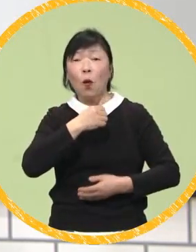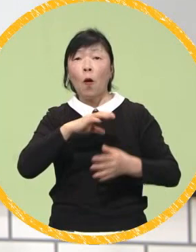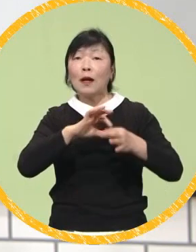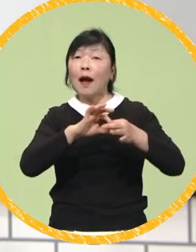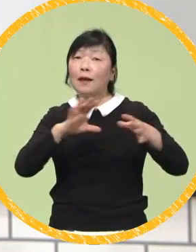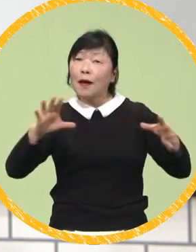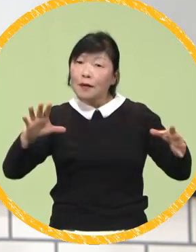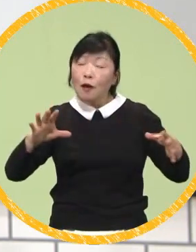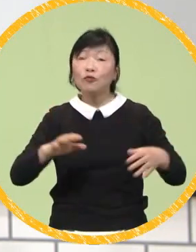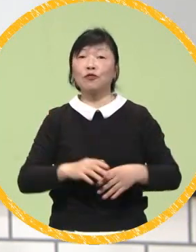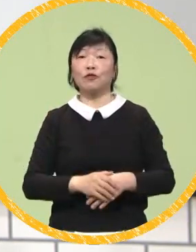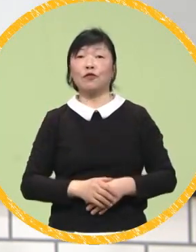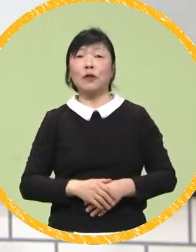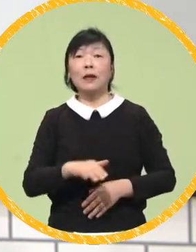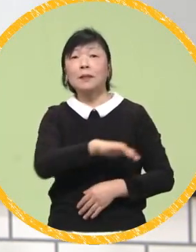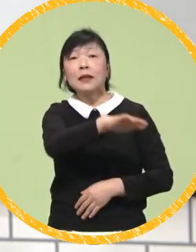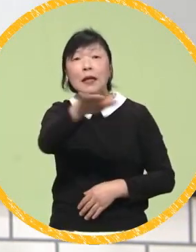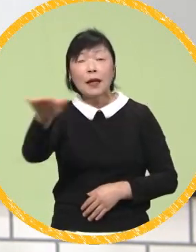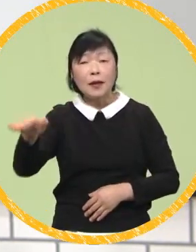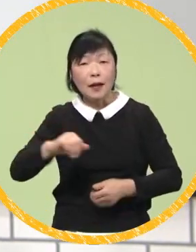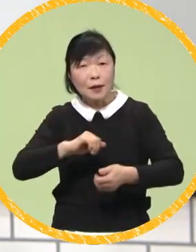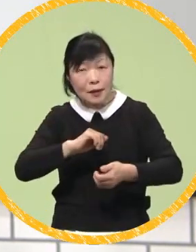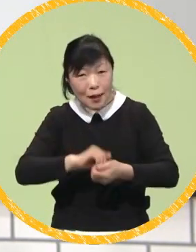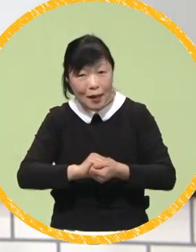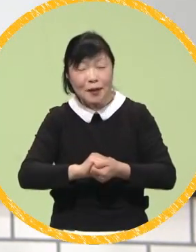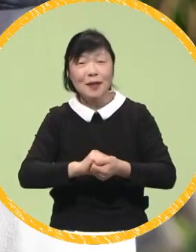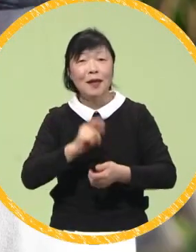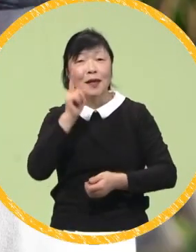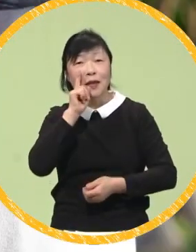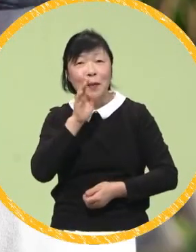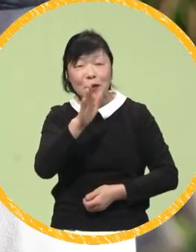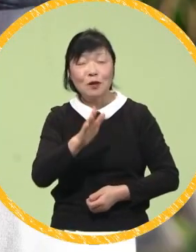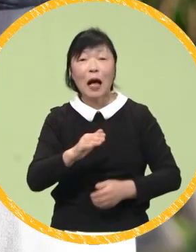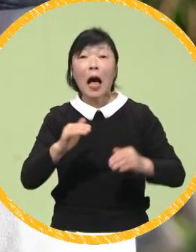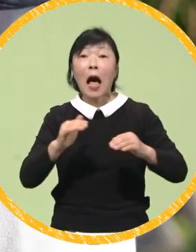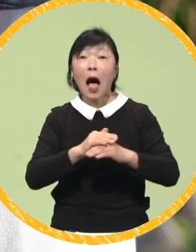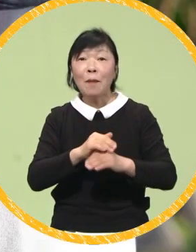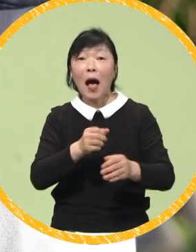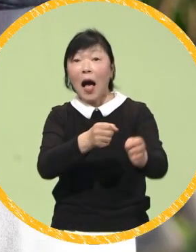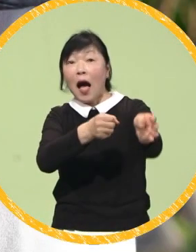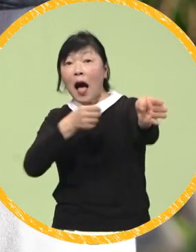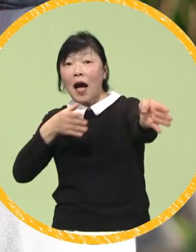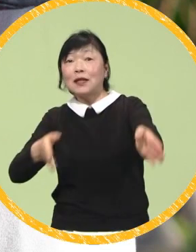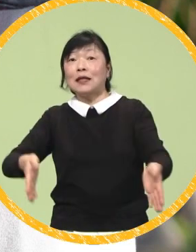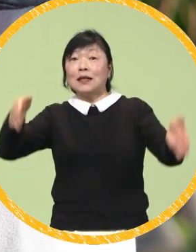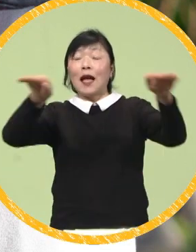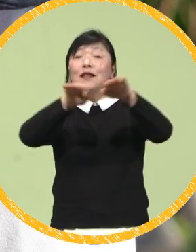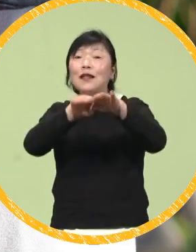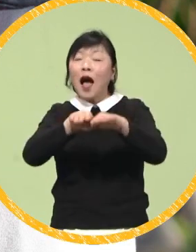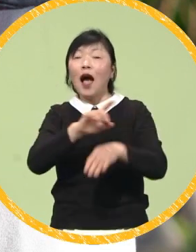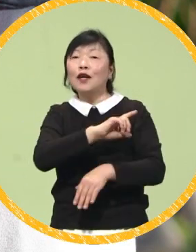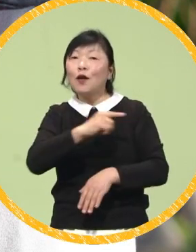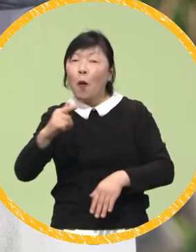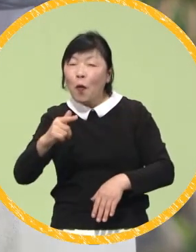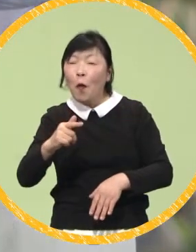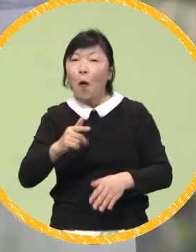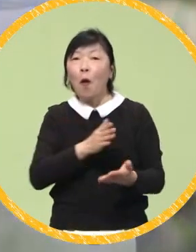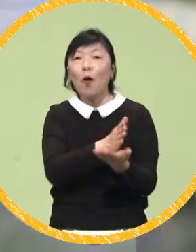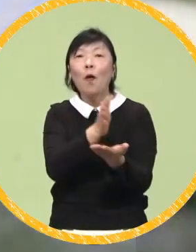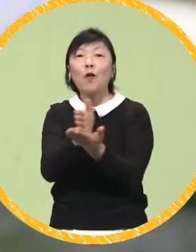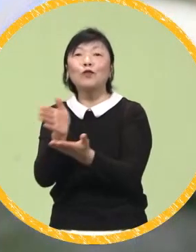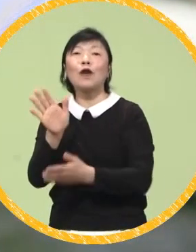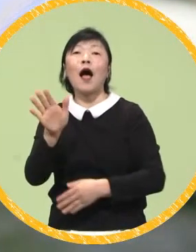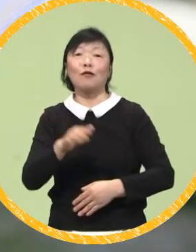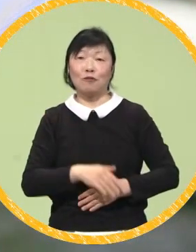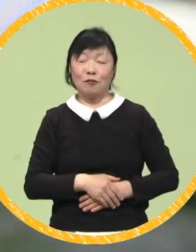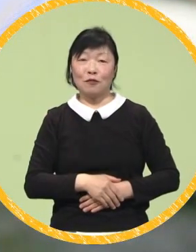始められるのでぜひ皆さんあのやってみてくださいハマーアーチェリーセンターではですね気軽な1日体験を始めとした様々な高そう